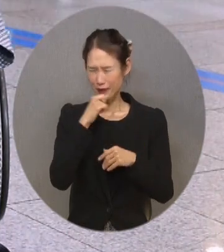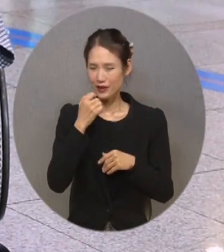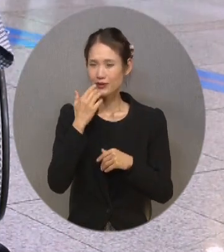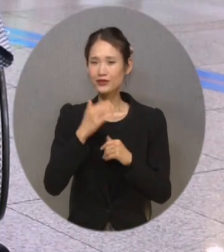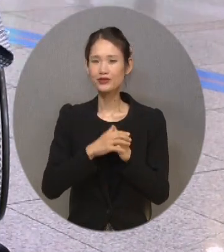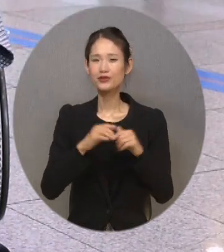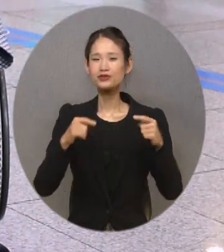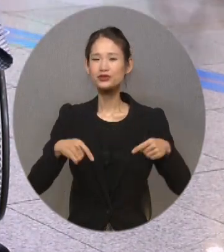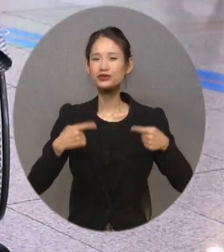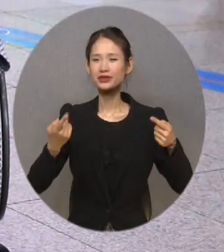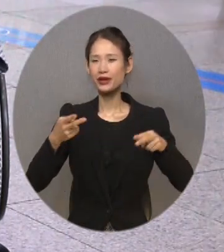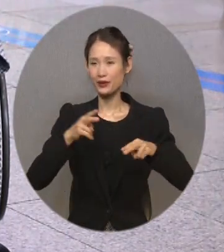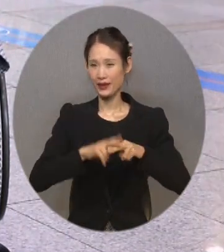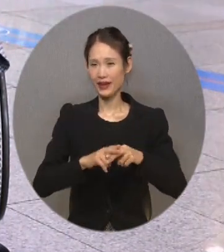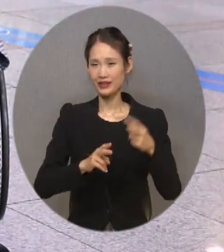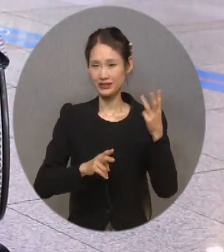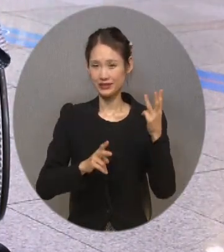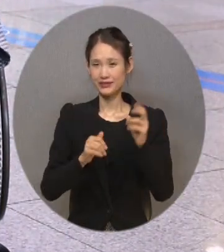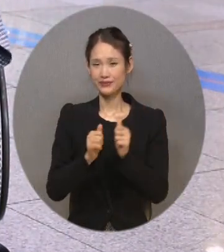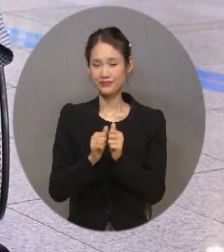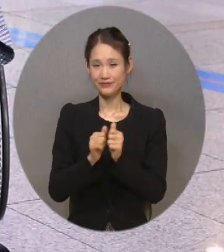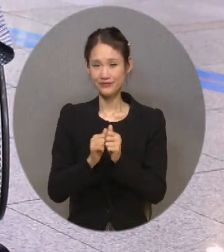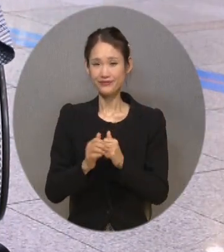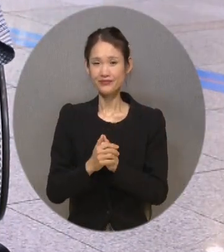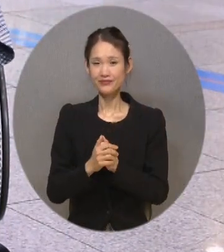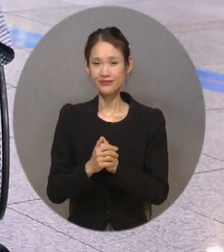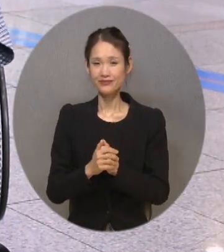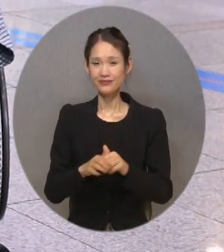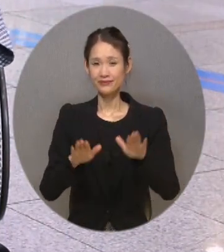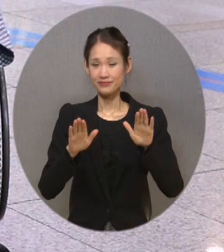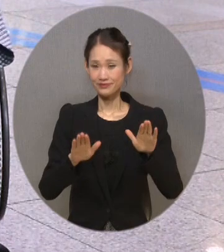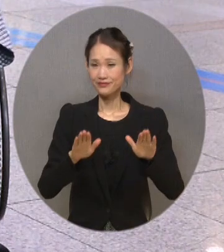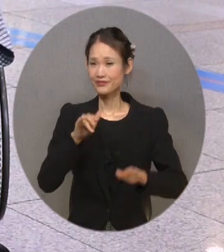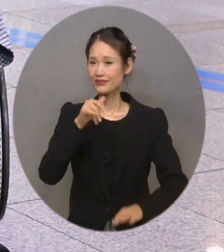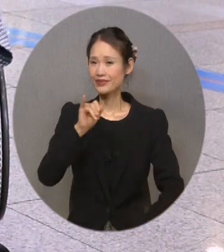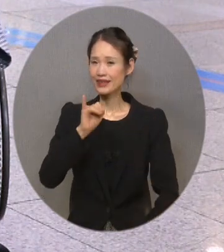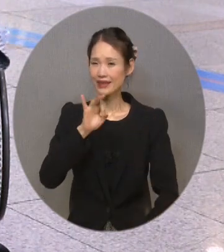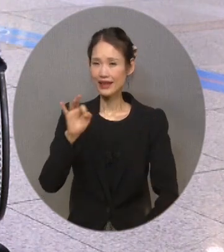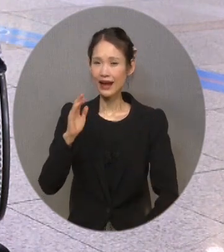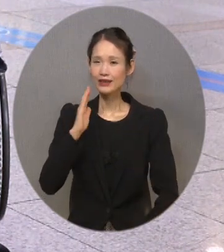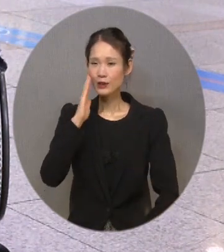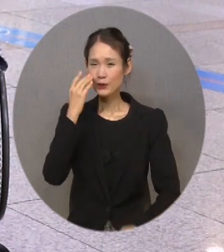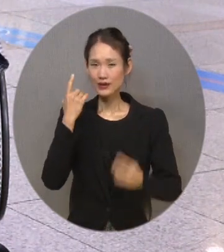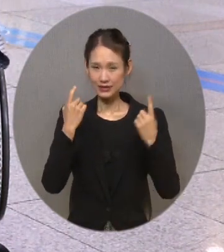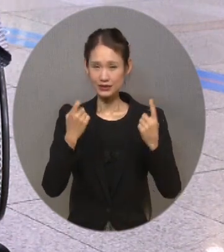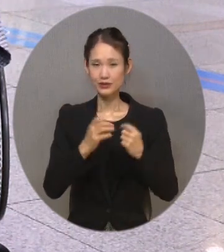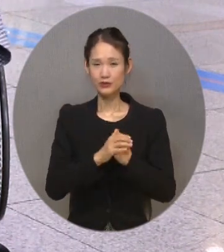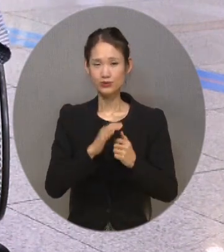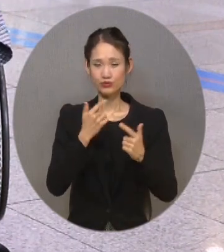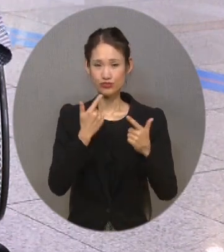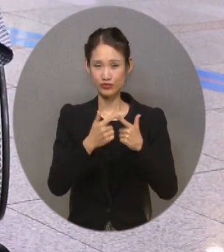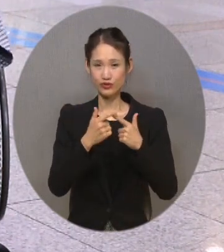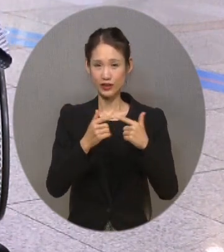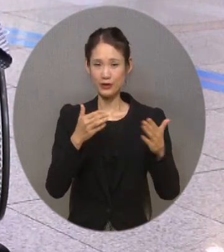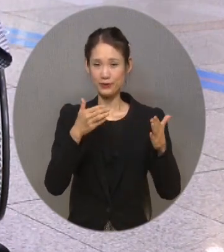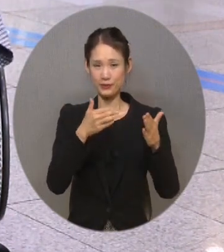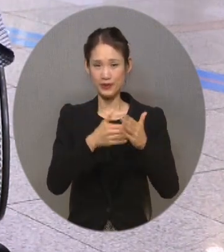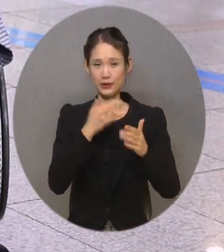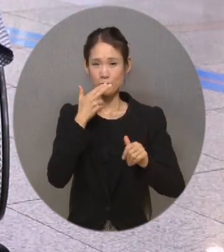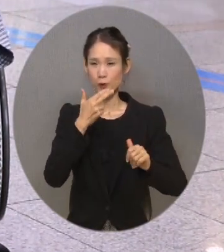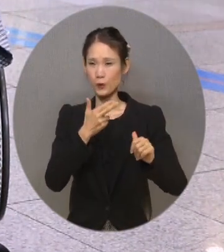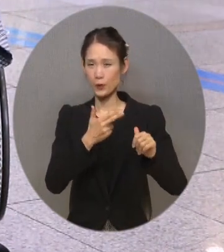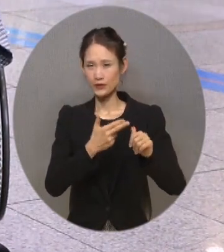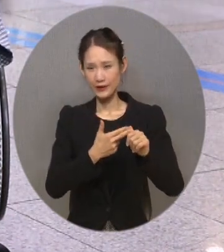헬차탄 새 남자가. 자, 우리는 이번에는 기아 초록 여행으로 인해서 네. 부산 패키지에. 패키지에. 도전해 봅시다. 네네네.